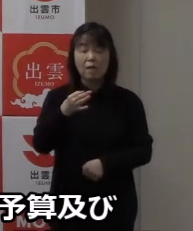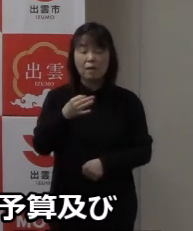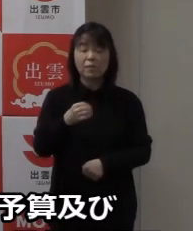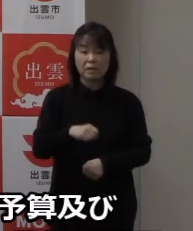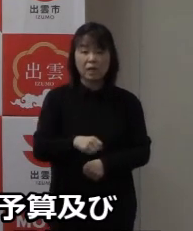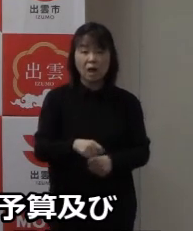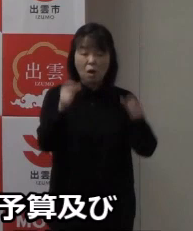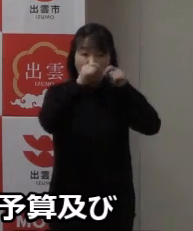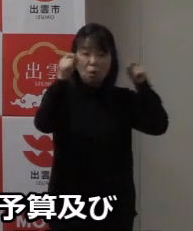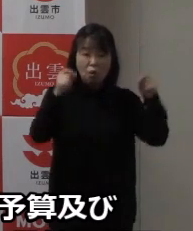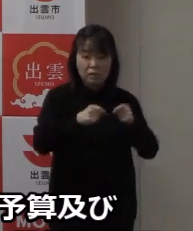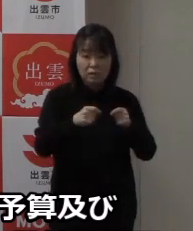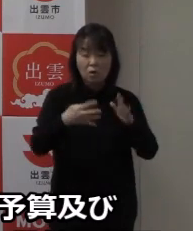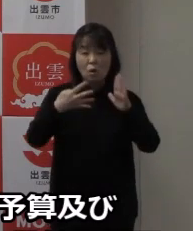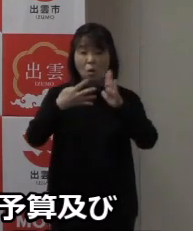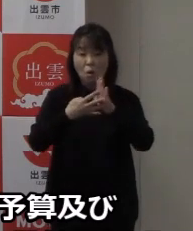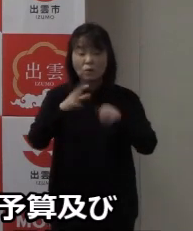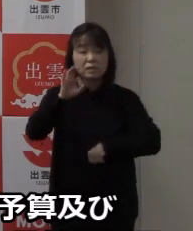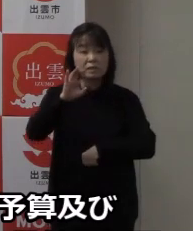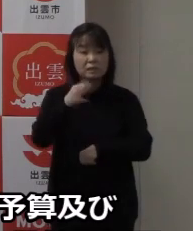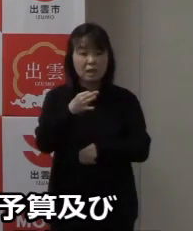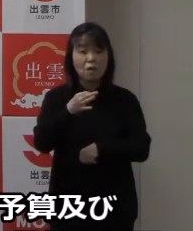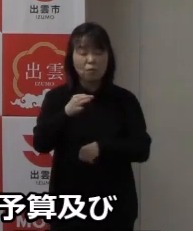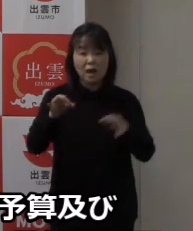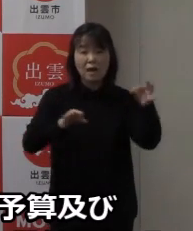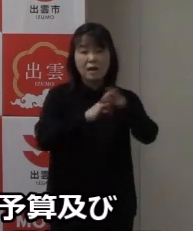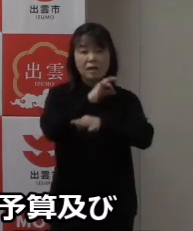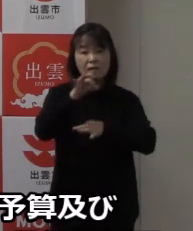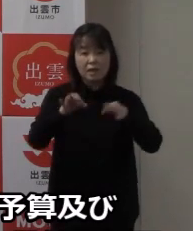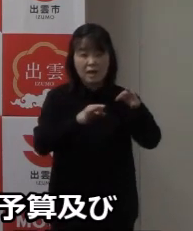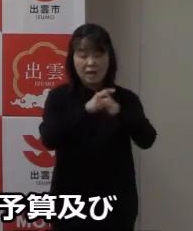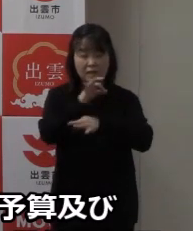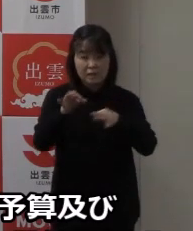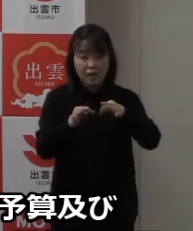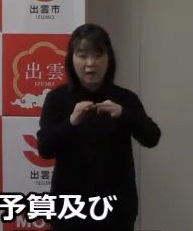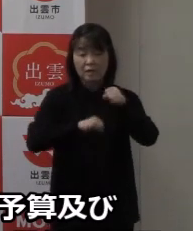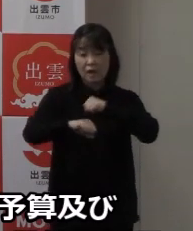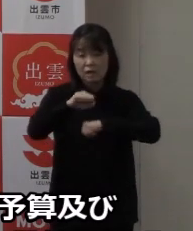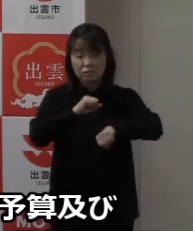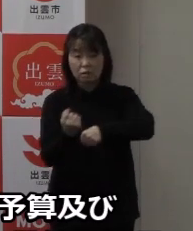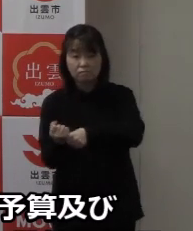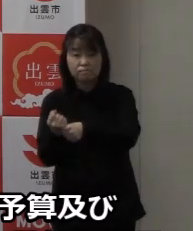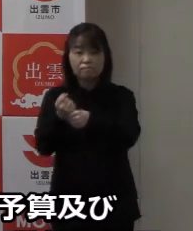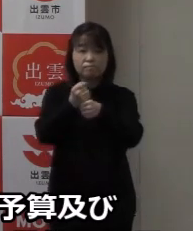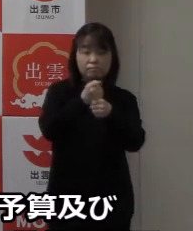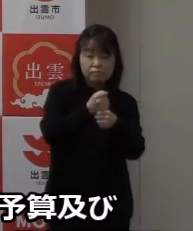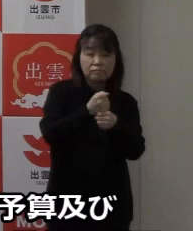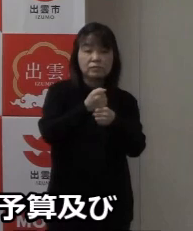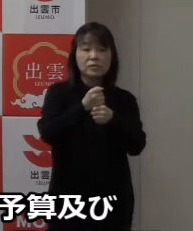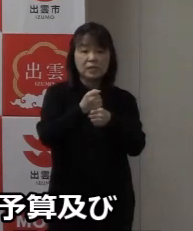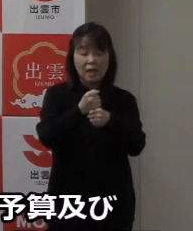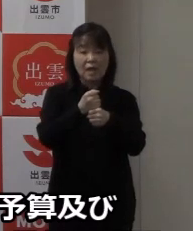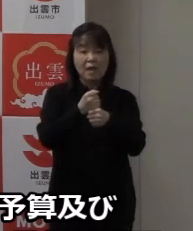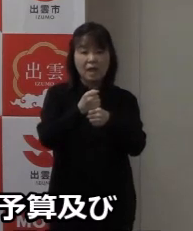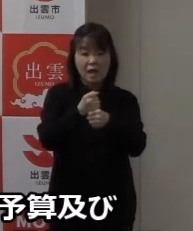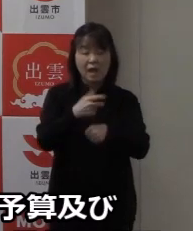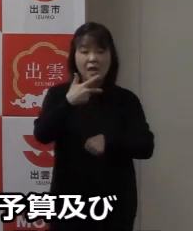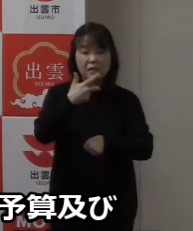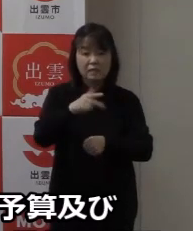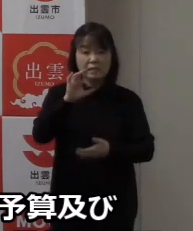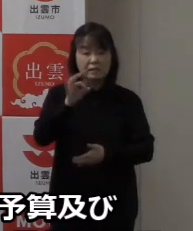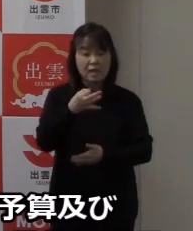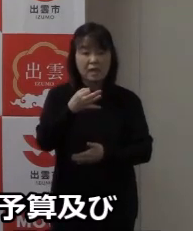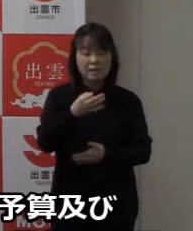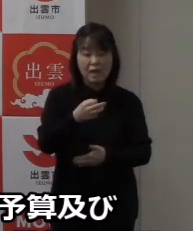人市民税、これらは経済活動が持ち直しつつありまして、市税全体で 3.6 億